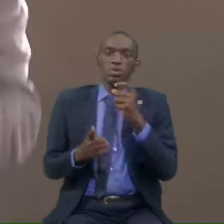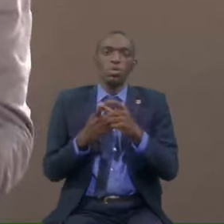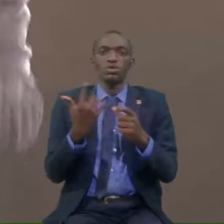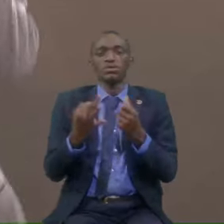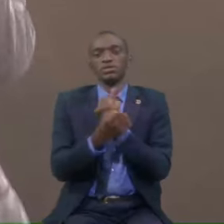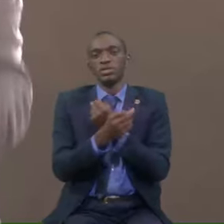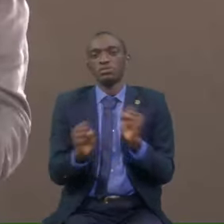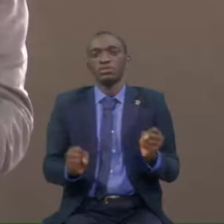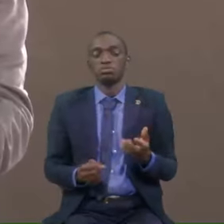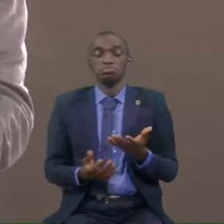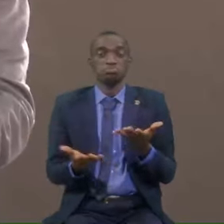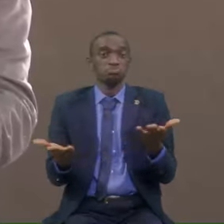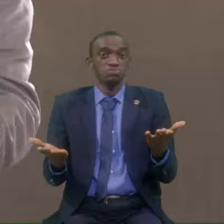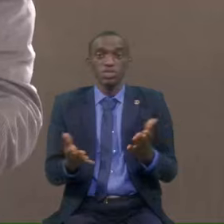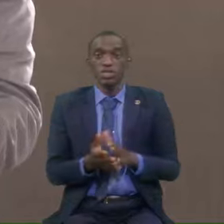Bon,